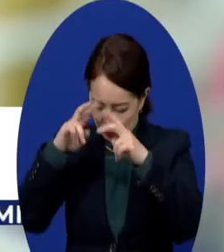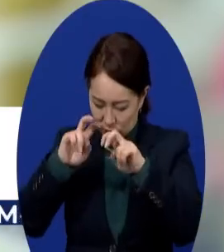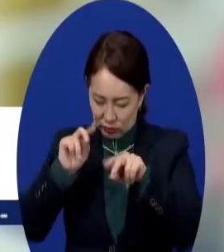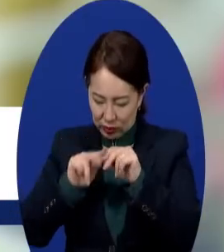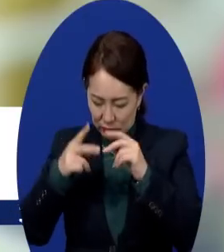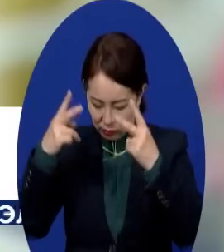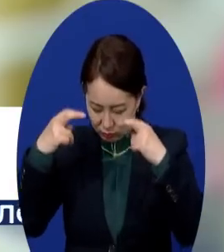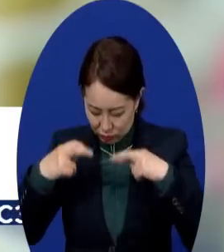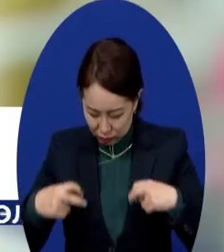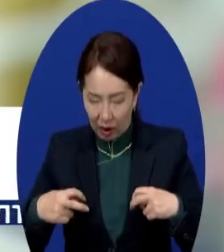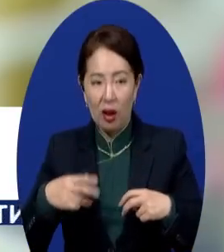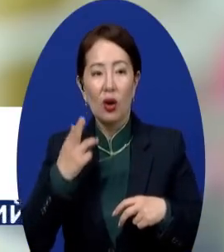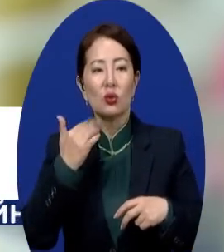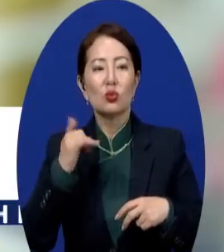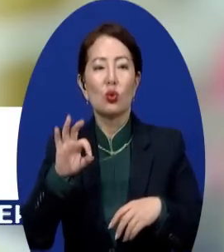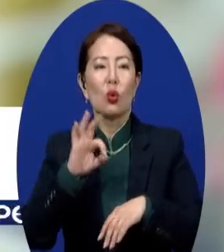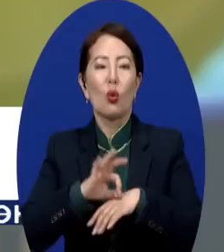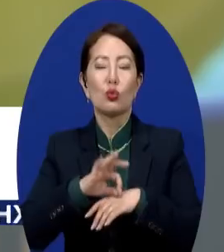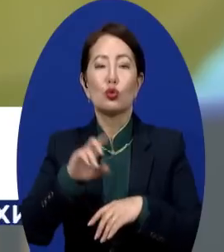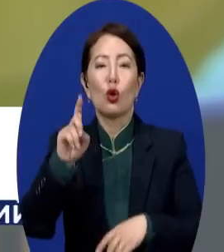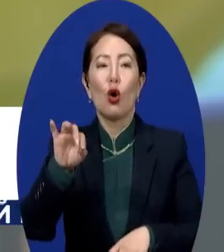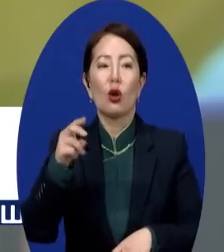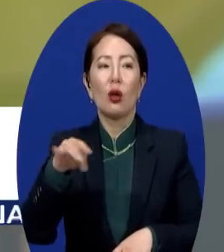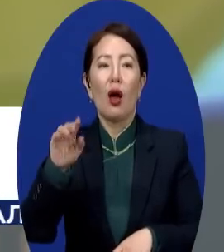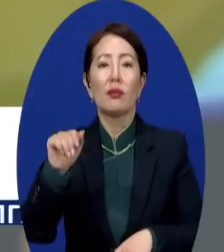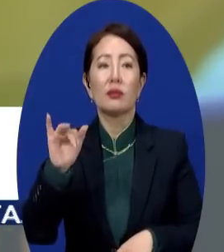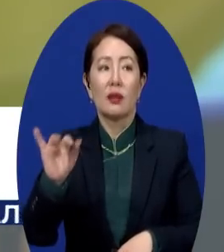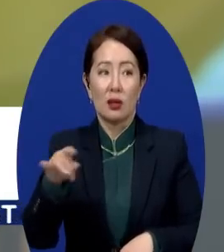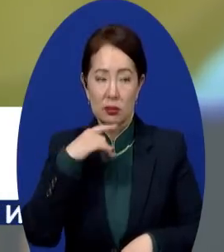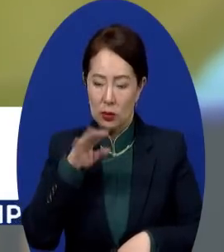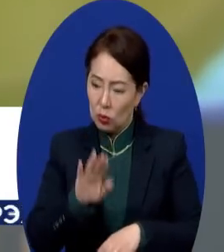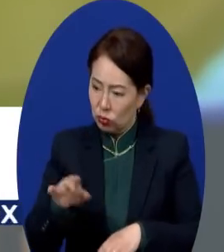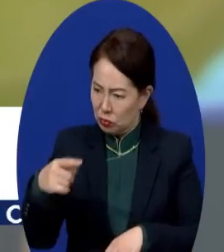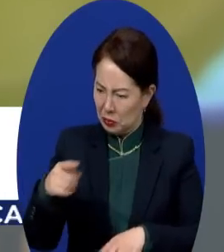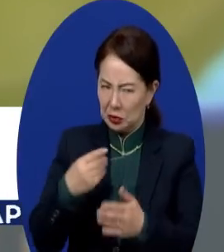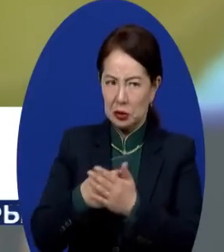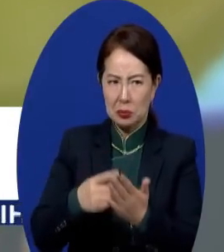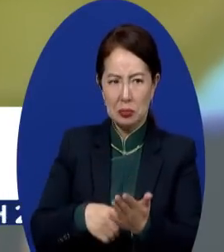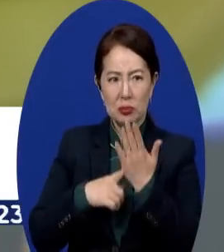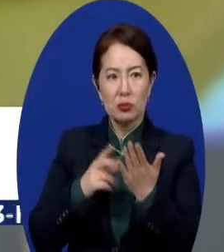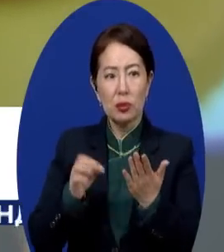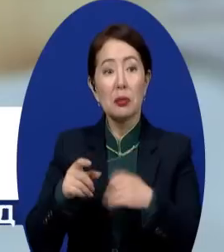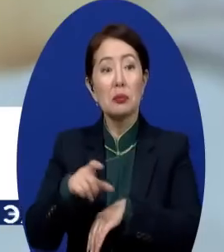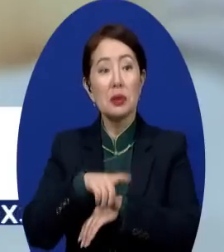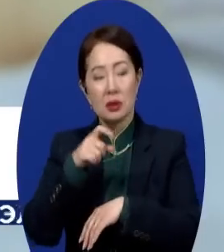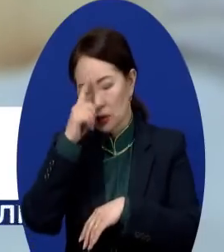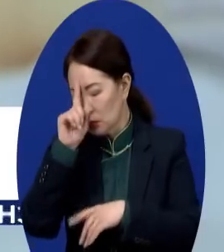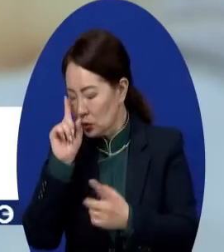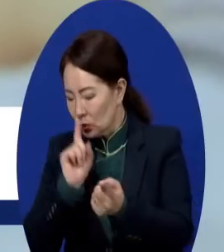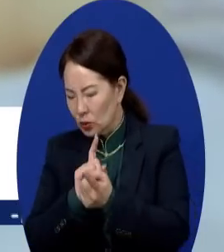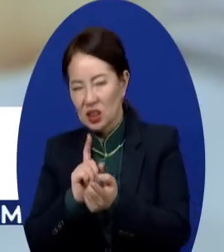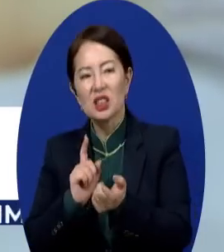өгөхөд цусны хор тавдартай гэдг нь онцлогдсон байна. Яг ийм байдлаар хүүхэдэд ямар нэгэн шинж тэмдэг илэрвэл мэрэгжлийн эмчэд